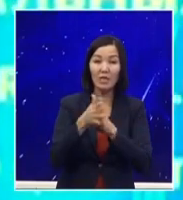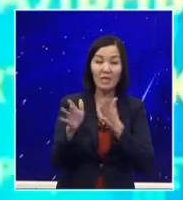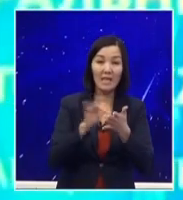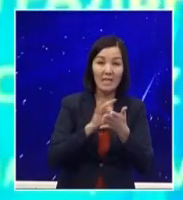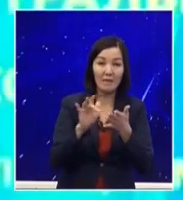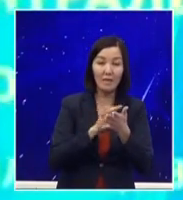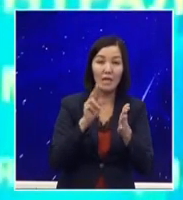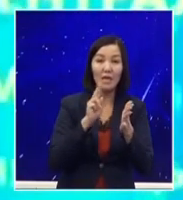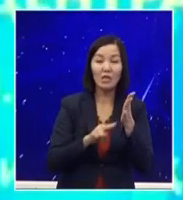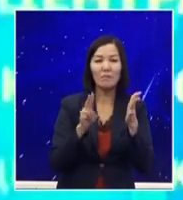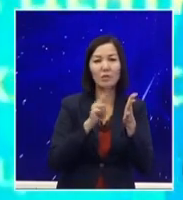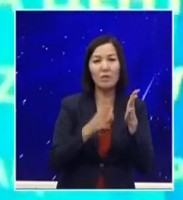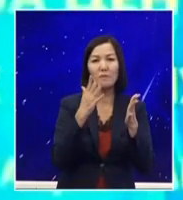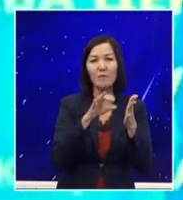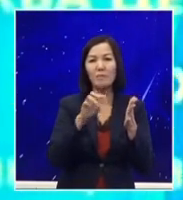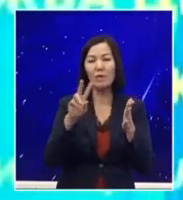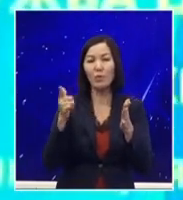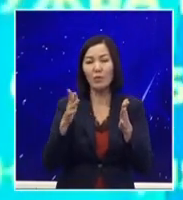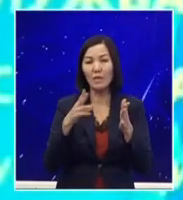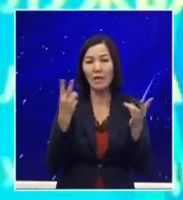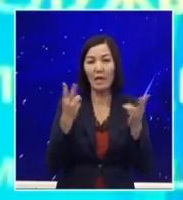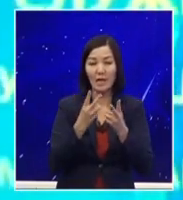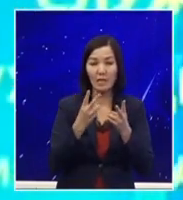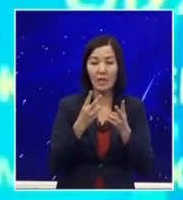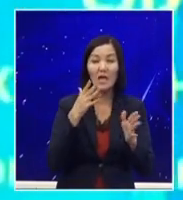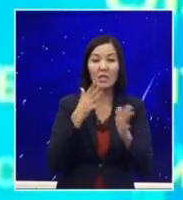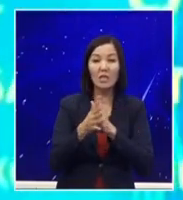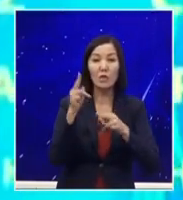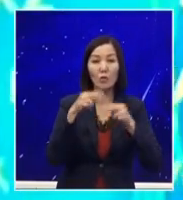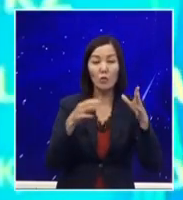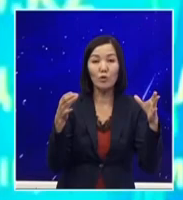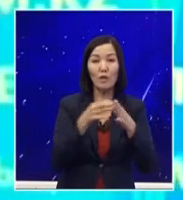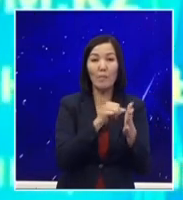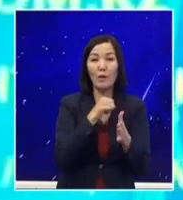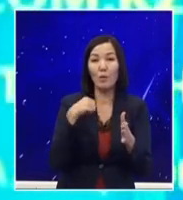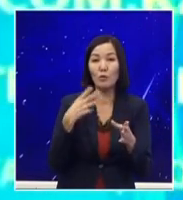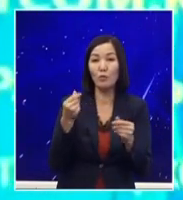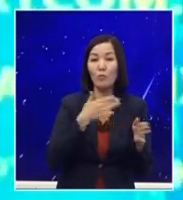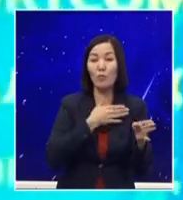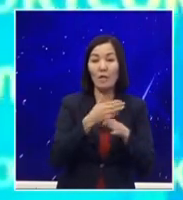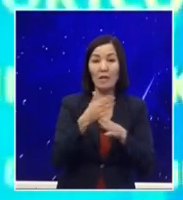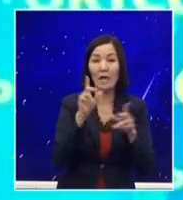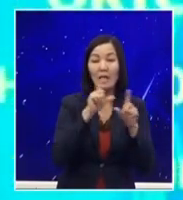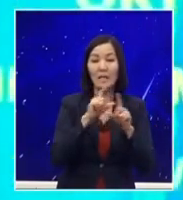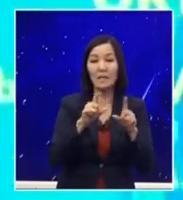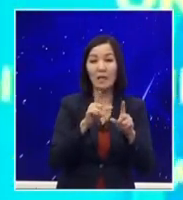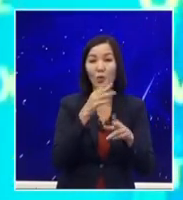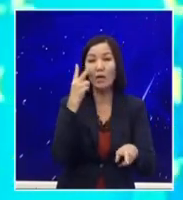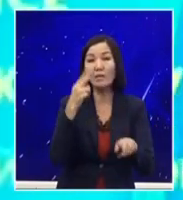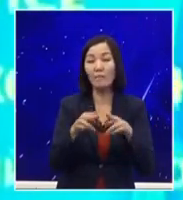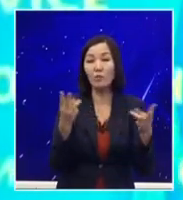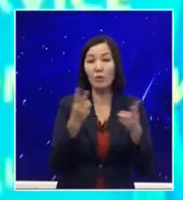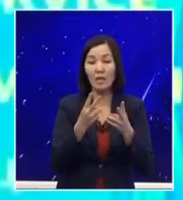есептедік. 70-75 миллион теңге шамасында. Бұл шығынды мердігер өз мойнына алады. Және нысанды уақытында тапсыру